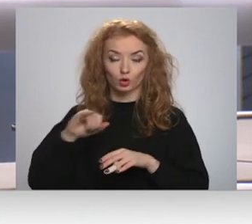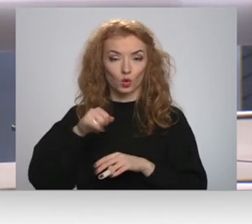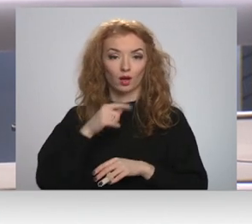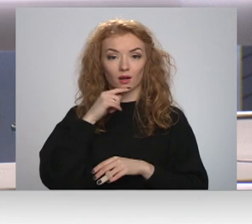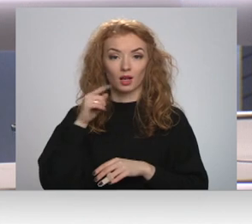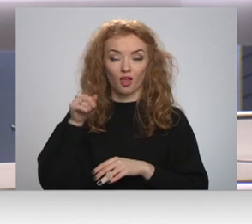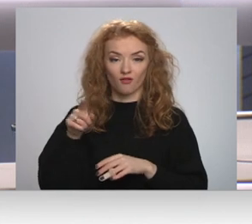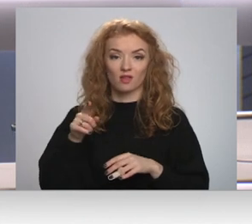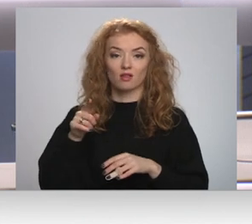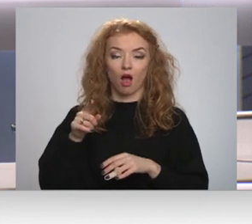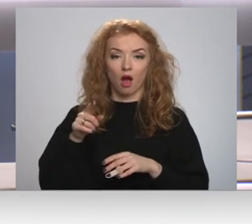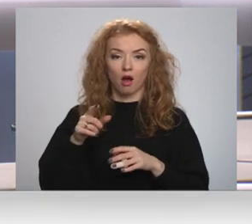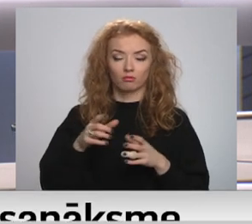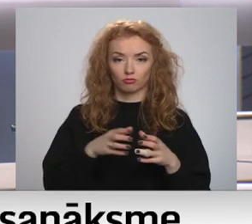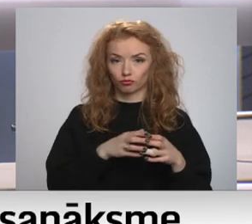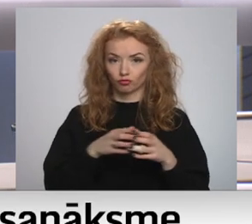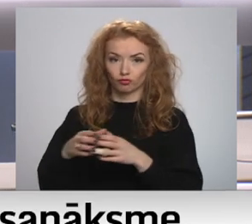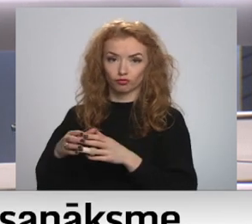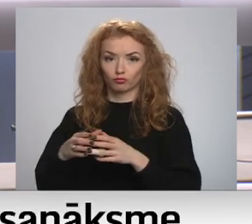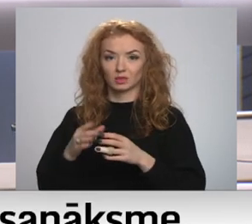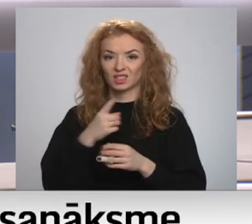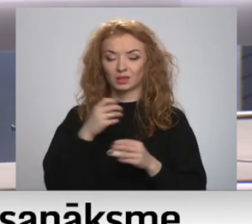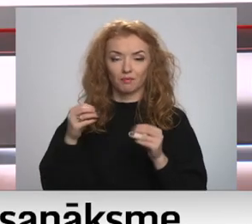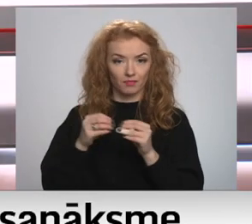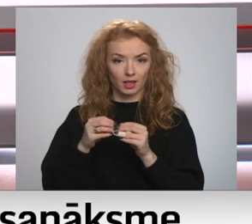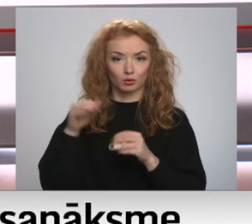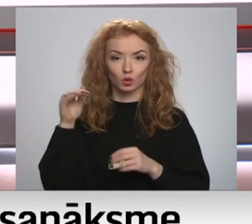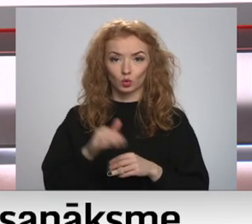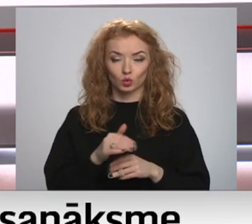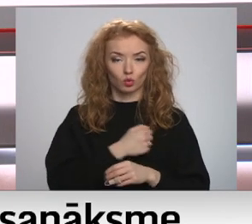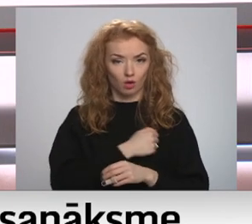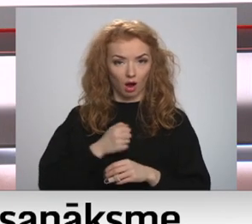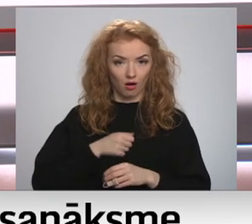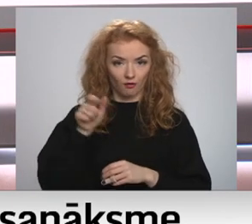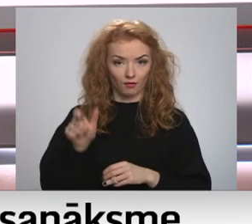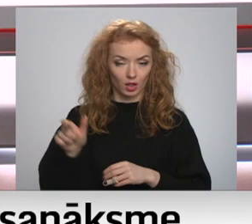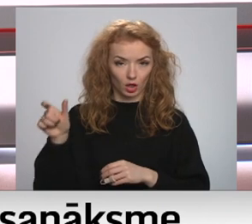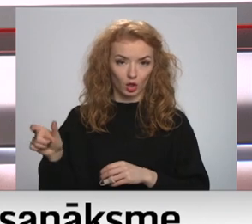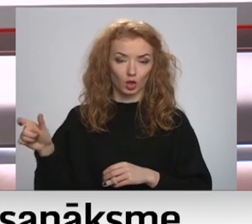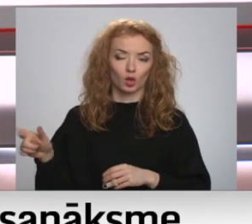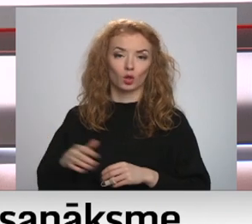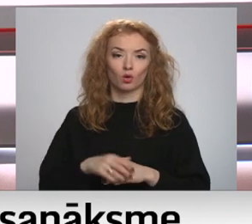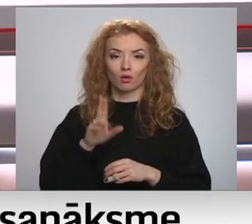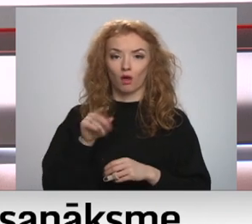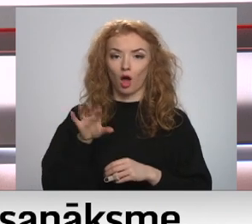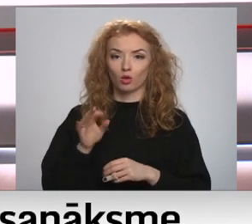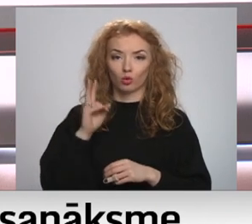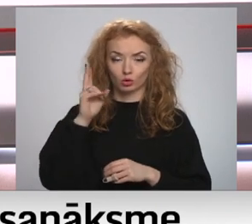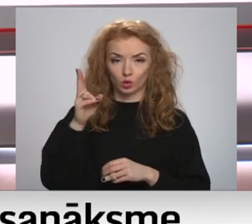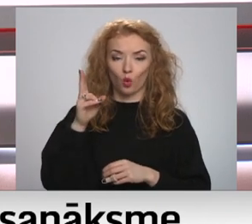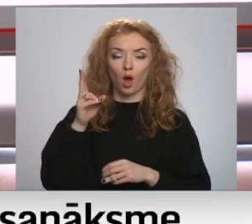izvietojusi saskaņā ar Kievas teikto jau vairāk nekā 110 tūkstošu karavīru. NATO solīja